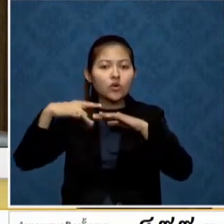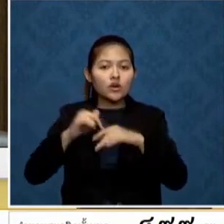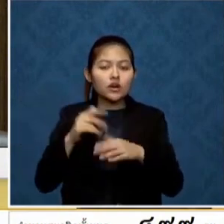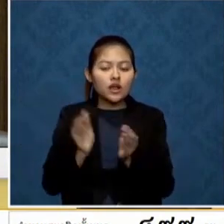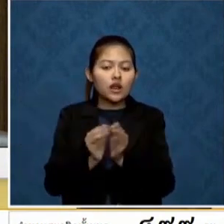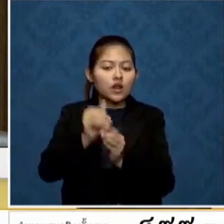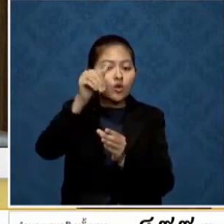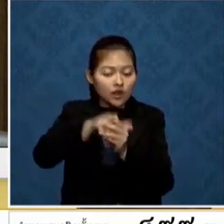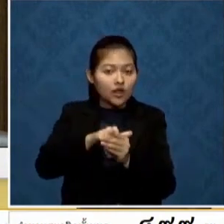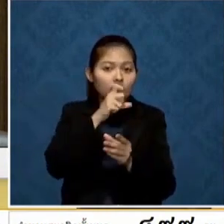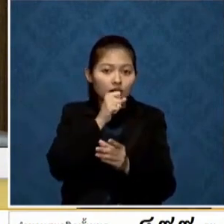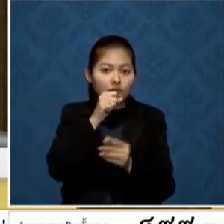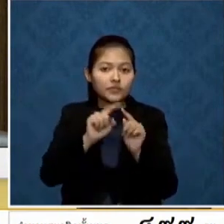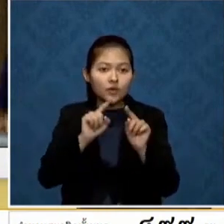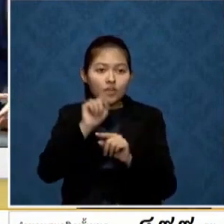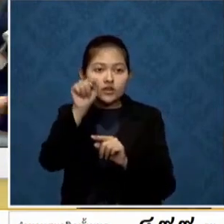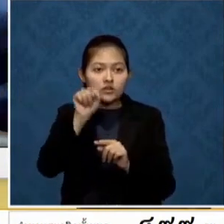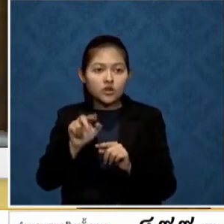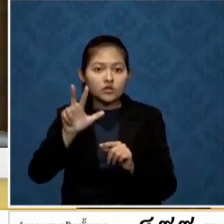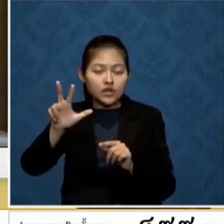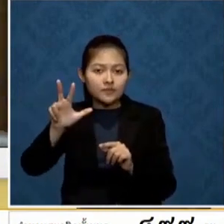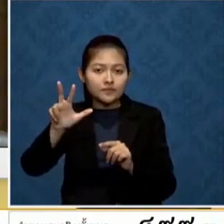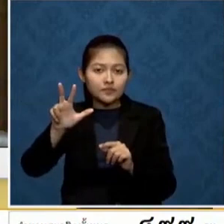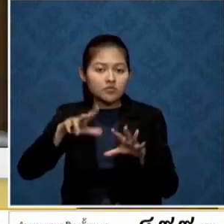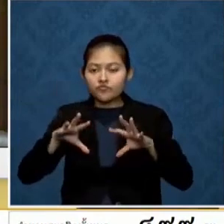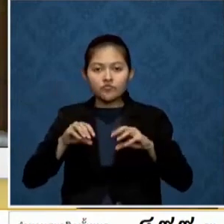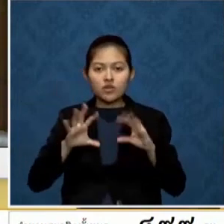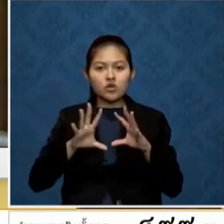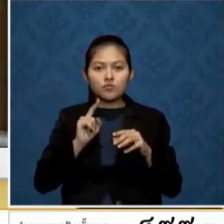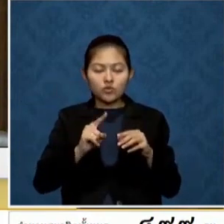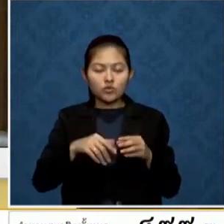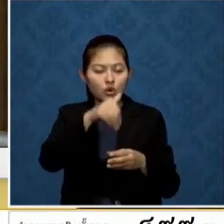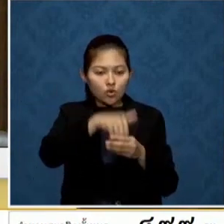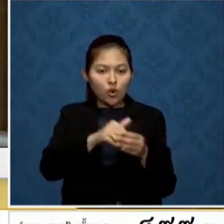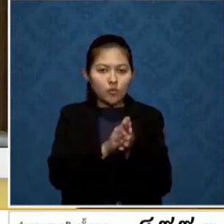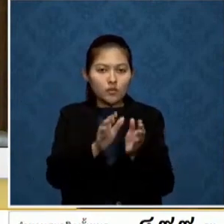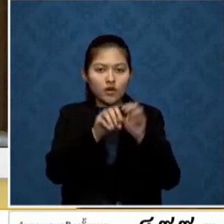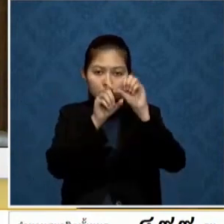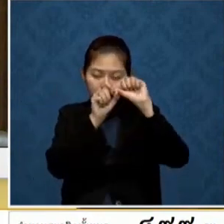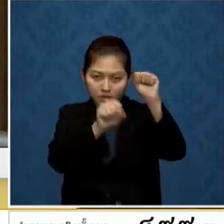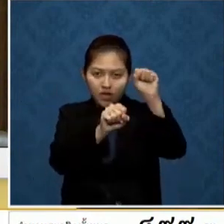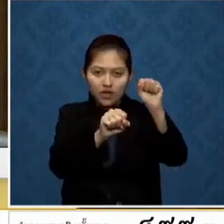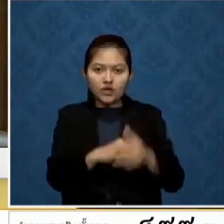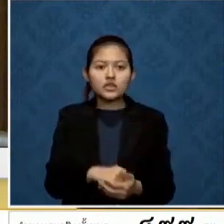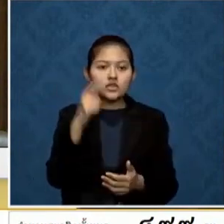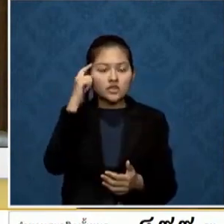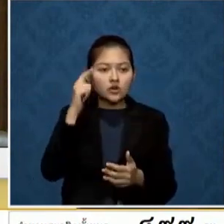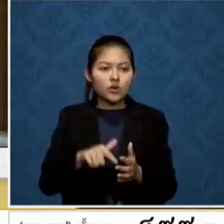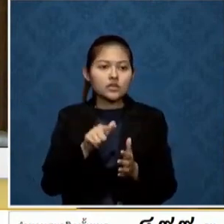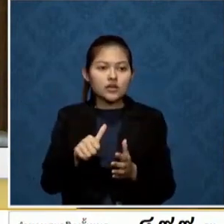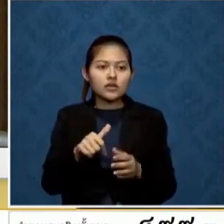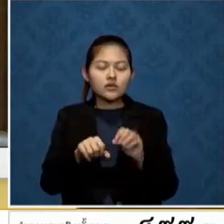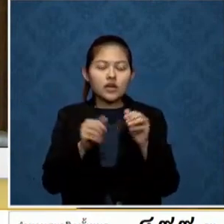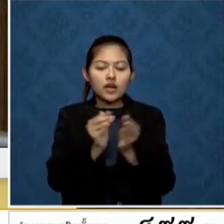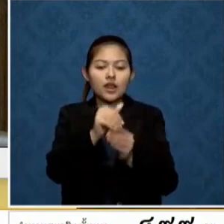คะแนนแบบลับแต่หากมี 1ใน 3บอกว่าไม่ยอมต้องการให้ลงเปิดเผยนั้นเนี่ยข้อบังคับเขียนไว้ว่าให้ถือเป็นเอกสิทธิ์ที่จะลงคะแนน